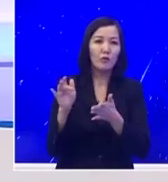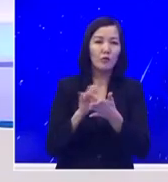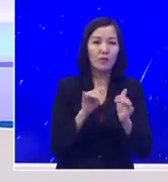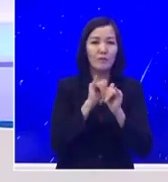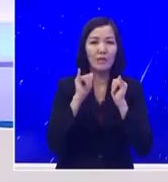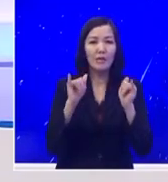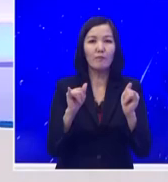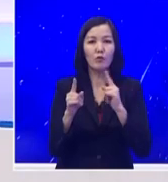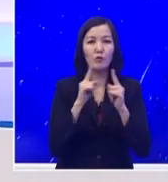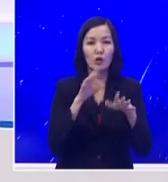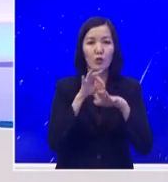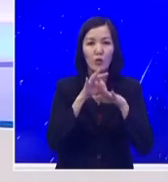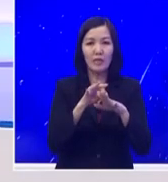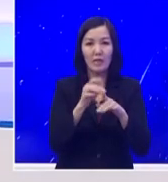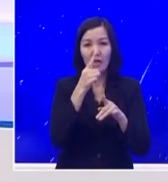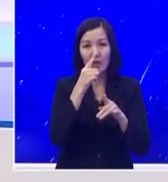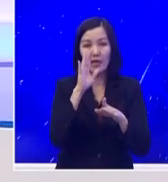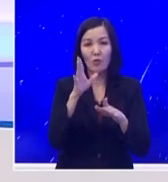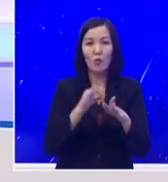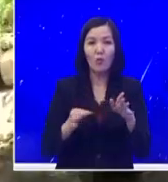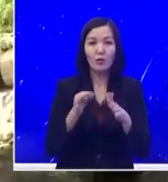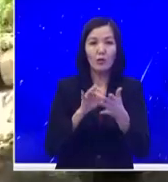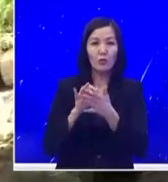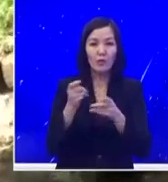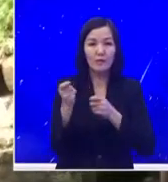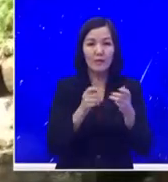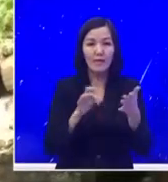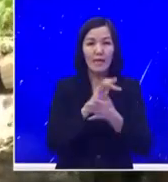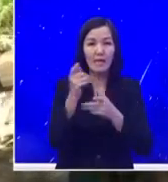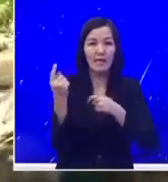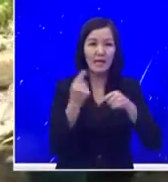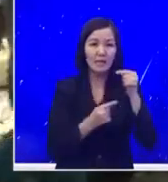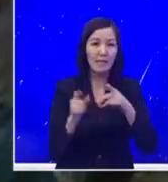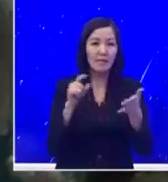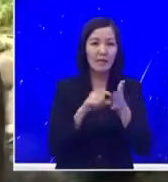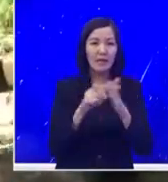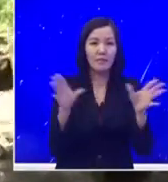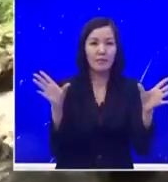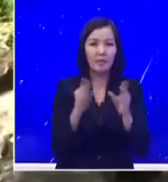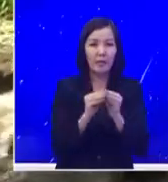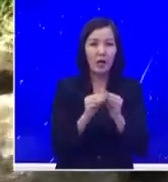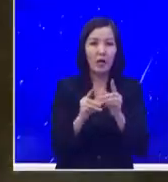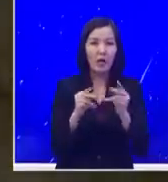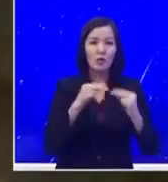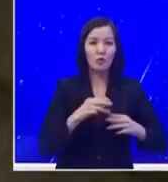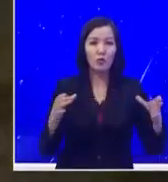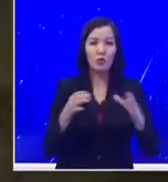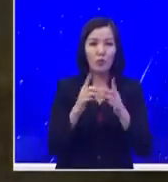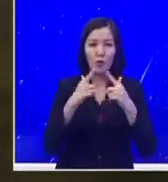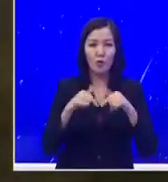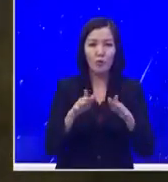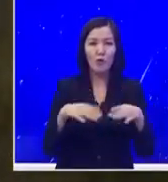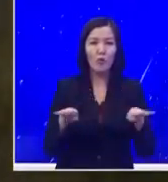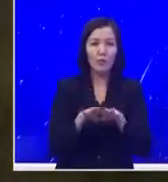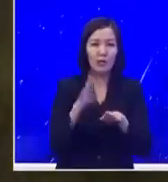дамыту жайлы жиын өткізді. Жақын арада облыстық туризм басқармасы, қалалық кәсіпкерлер палатасы өкілдерімен арнайы жұмыс тобы